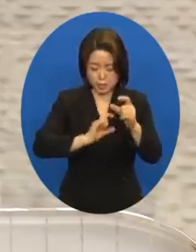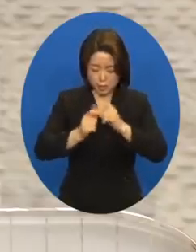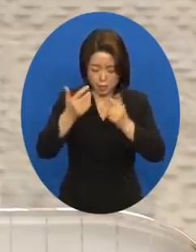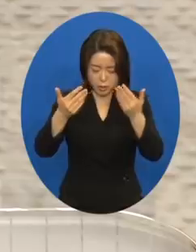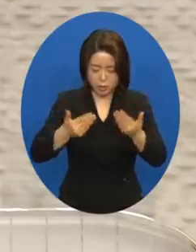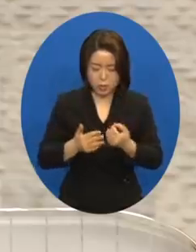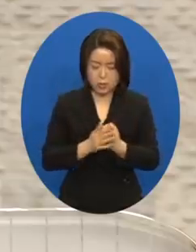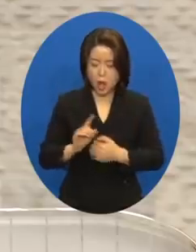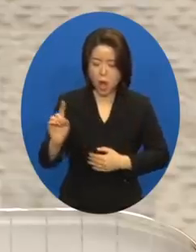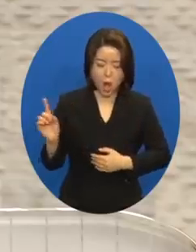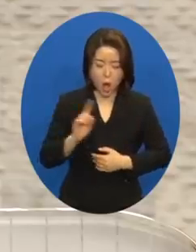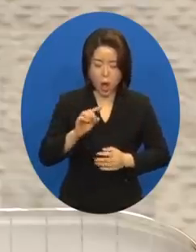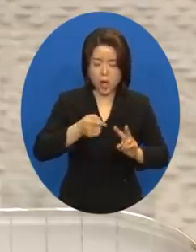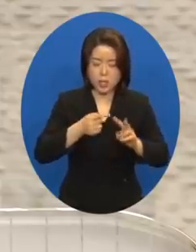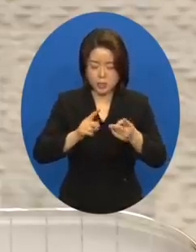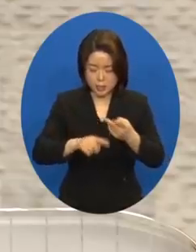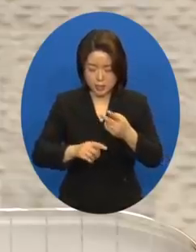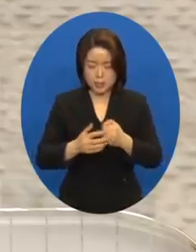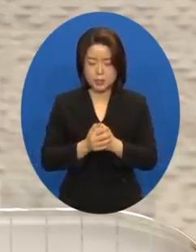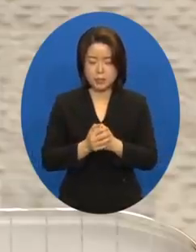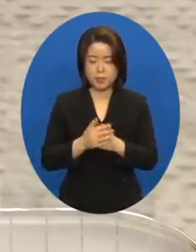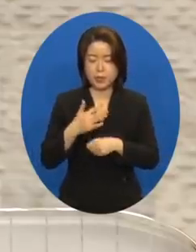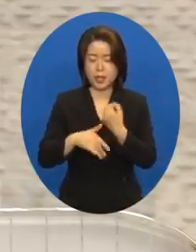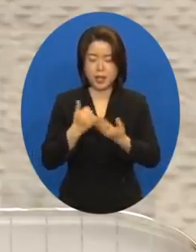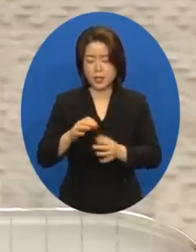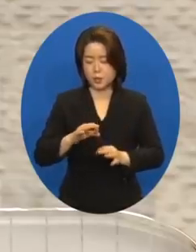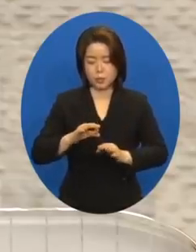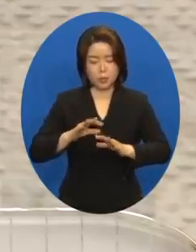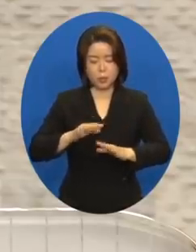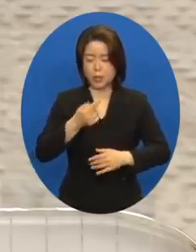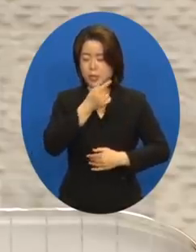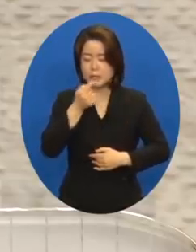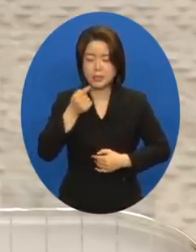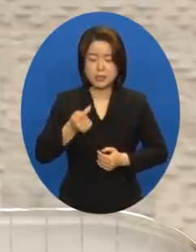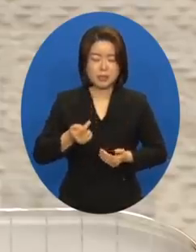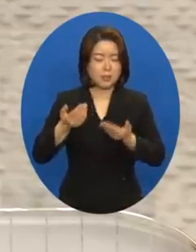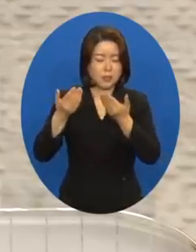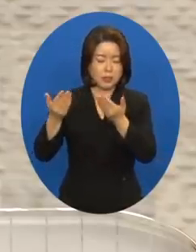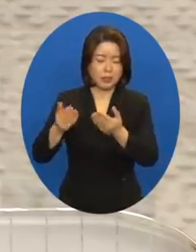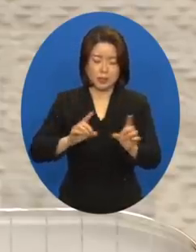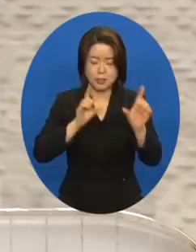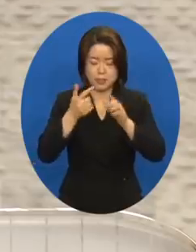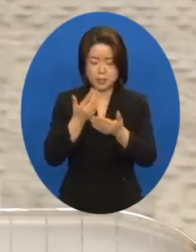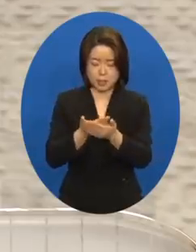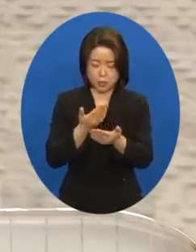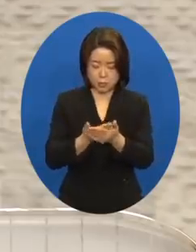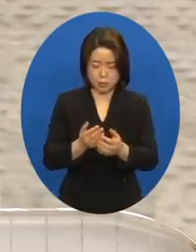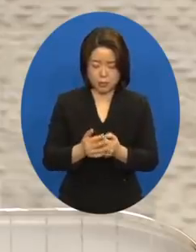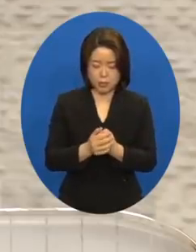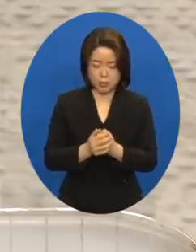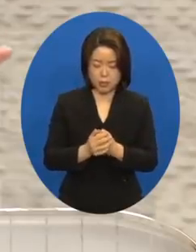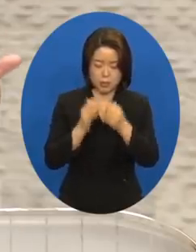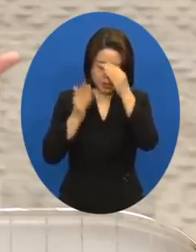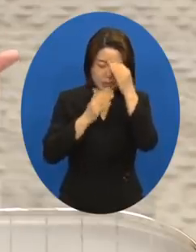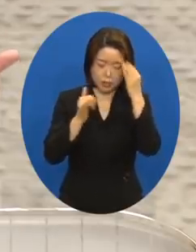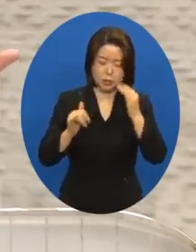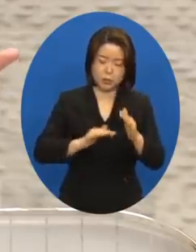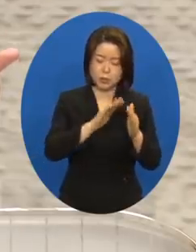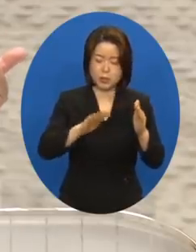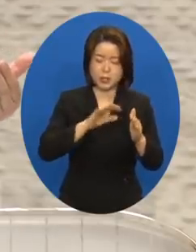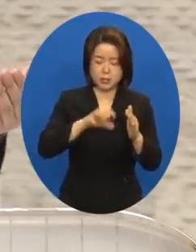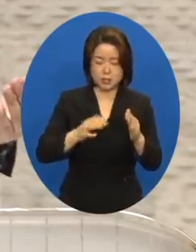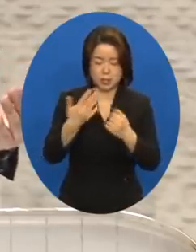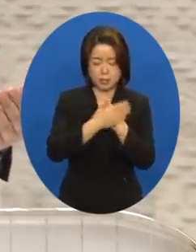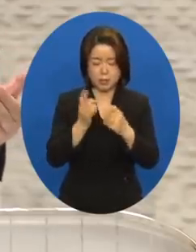어디서든지 하나님의 놀랍게 증거하며 살게 주소서 성도들의 가정에 은혜를 더 하셔서